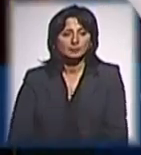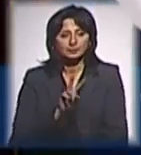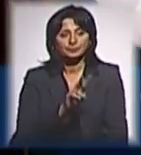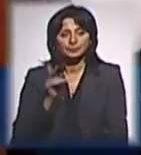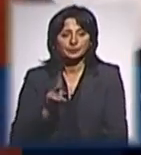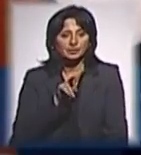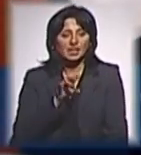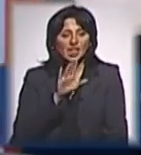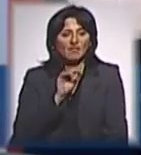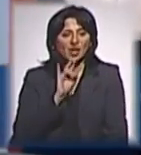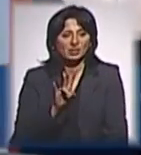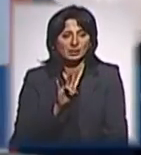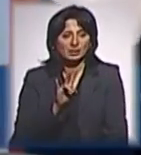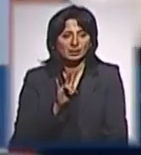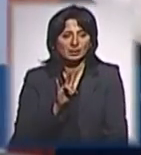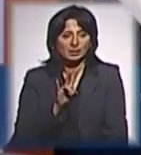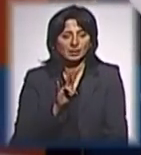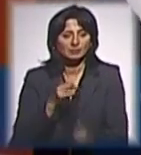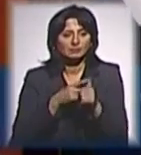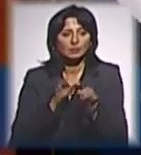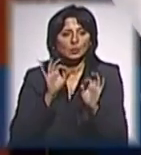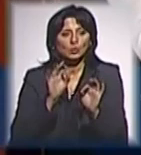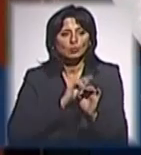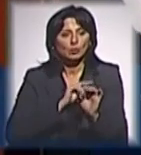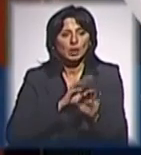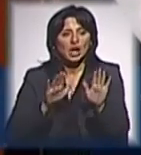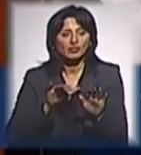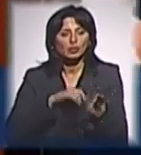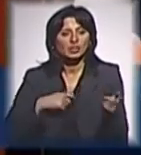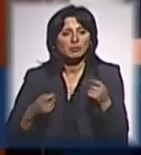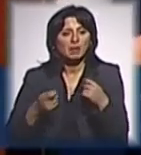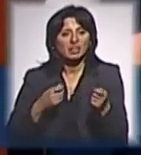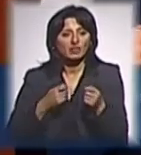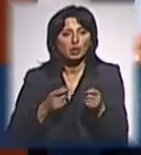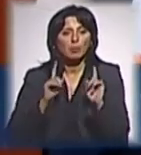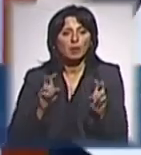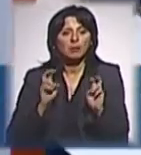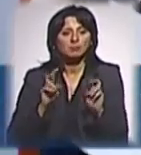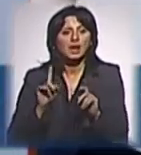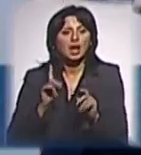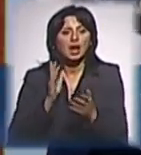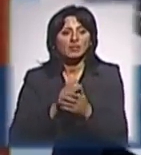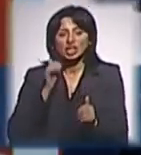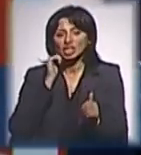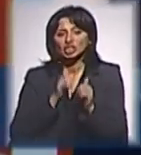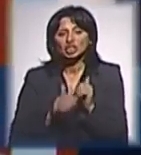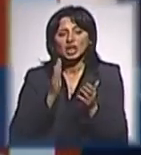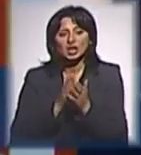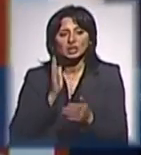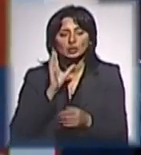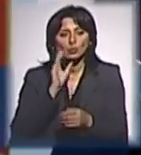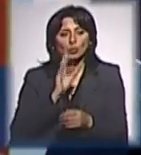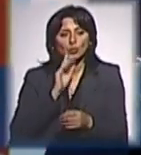გადავცეთ მიკროფონი. სწორედ აი კომპეტენციასთან დაკავშირებით, ადგილობრივი თვითმმართველობის კომპეტენციასთან დაკავშირებით, ძალიან ხშირად არის,